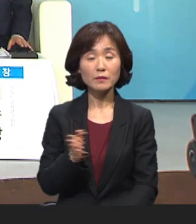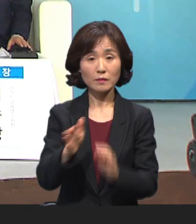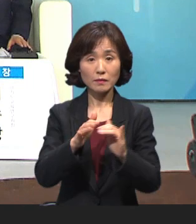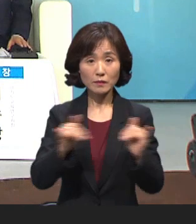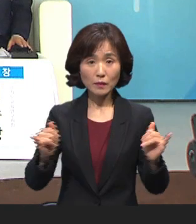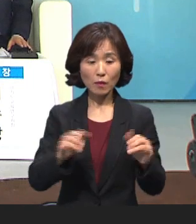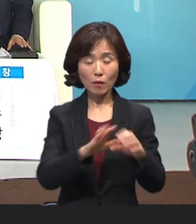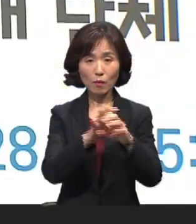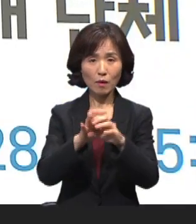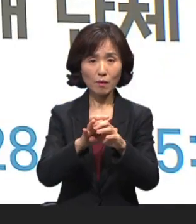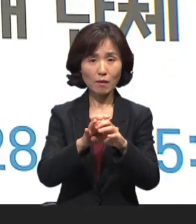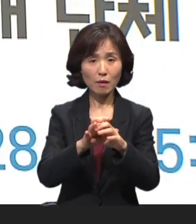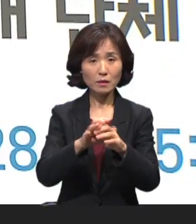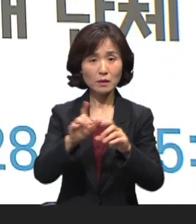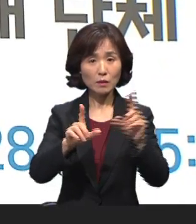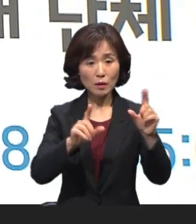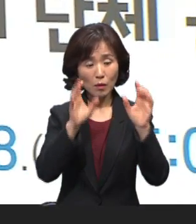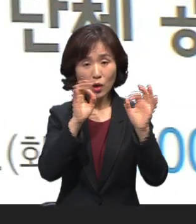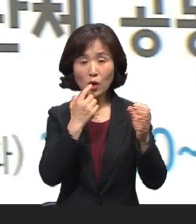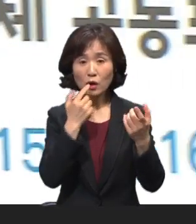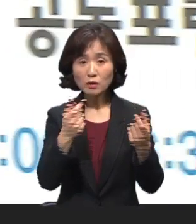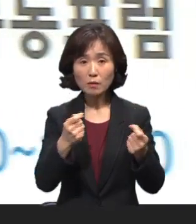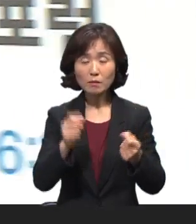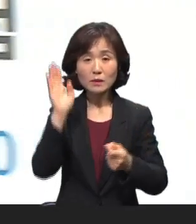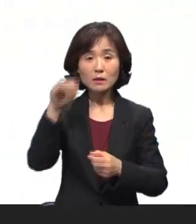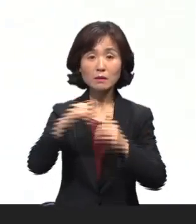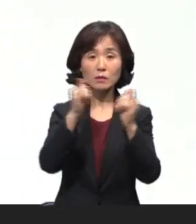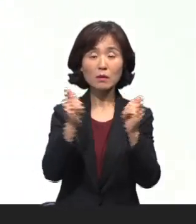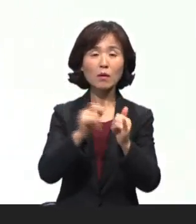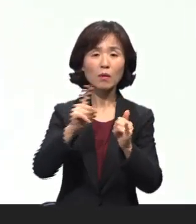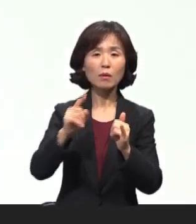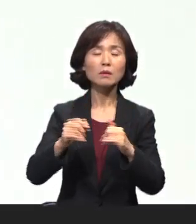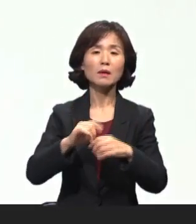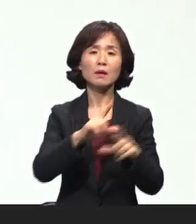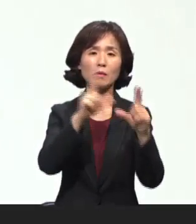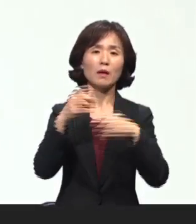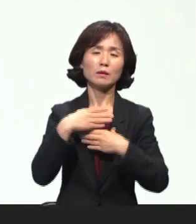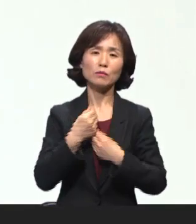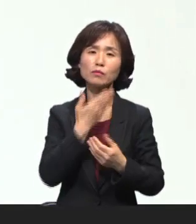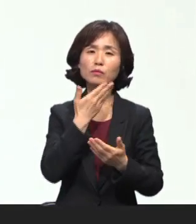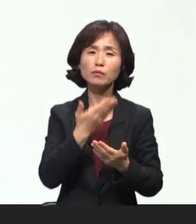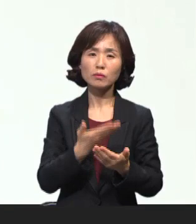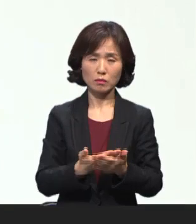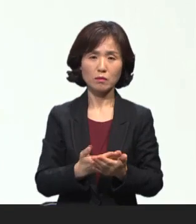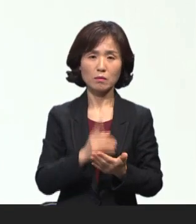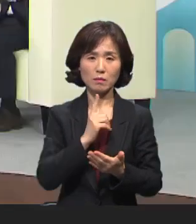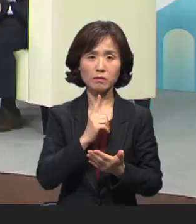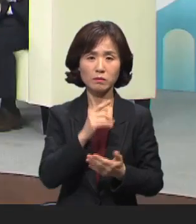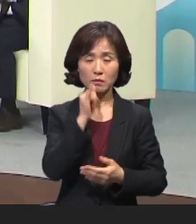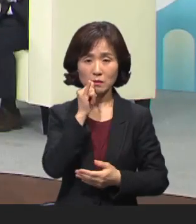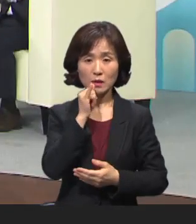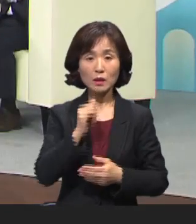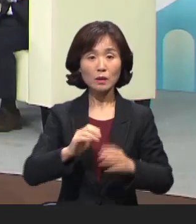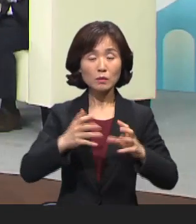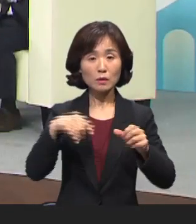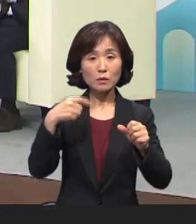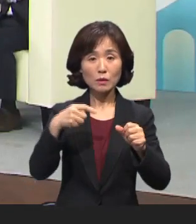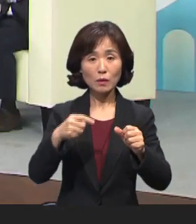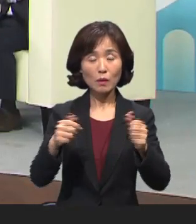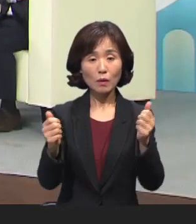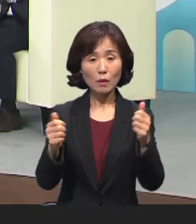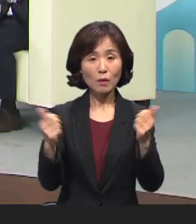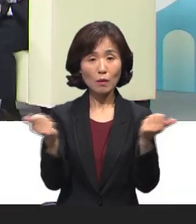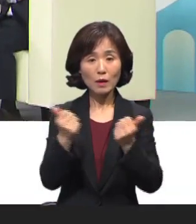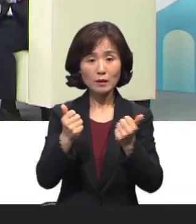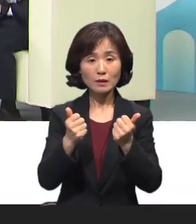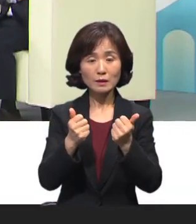전문가들은 코로나19 사태에서 볼 수 있듯 미래 사회에선 삶의 안전이 중요하다고 입을 모았습니다. 국가교육회의 김진경